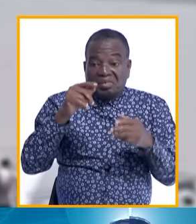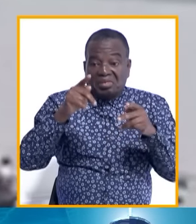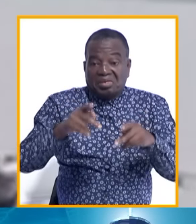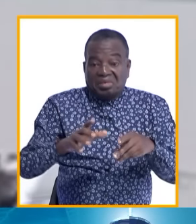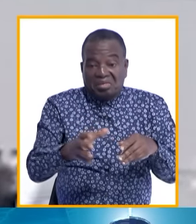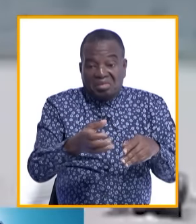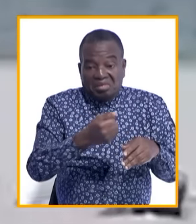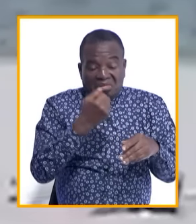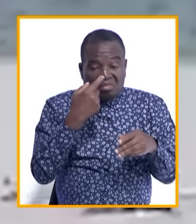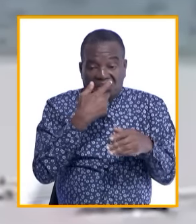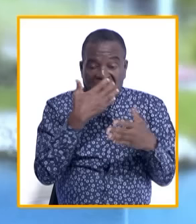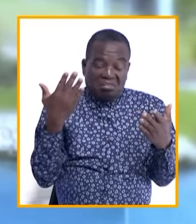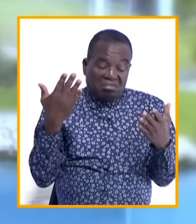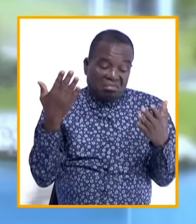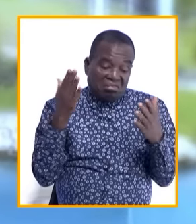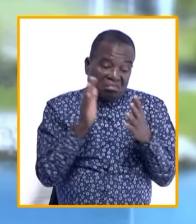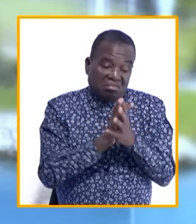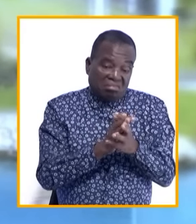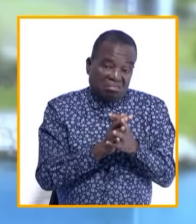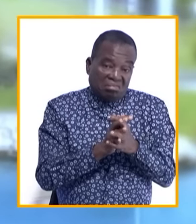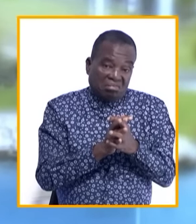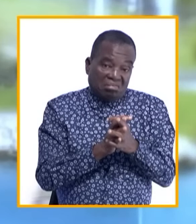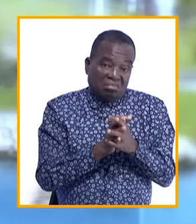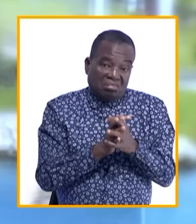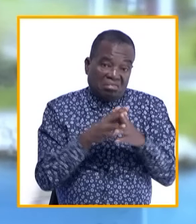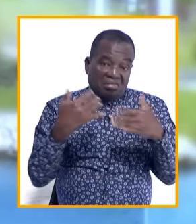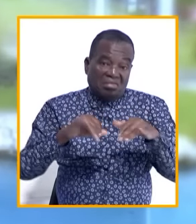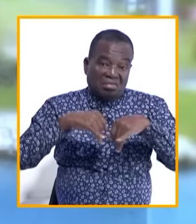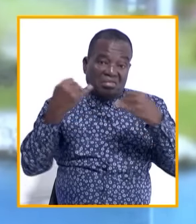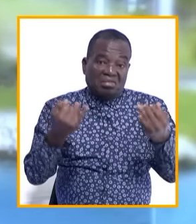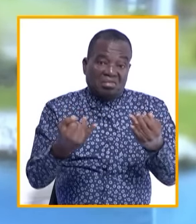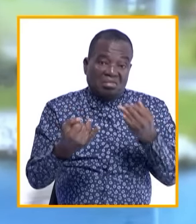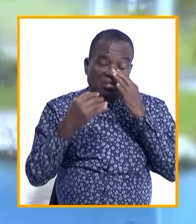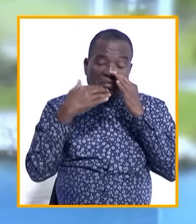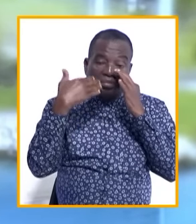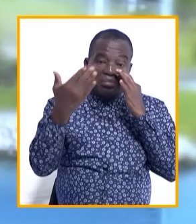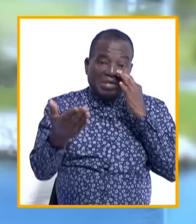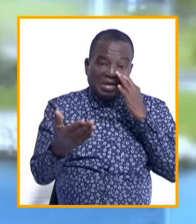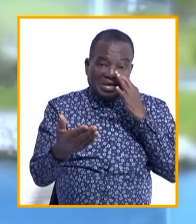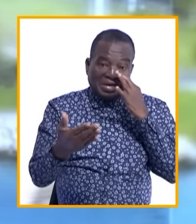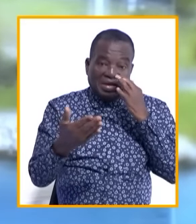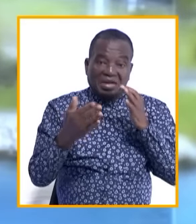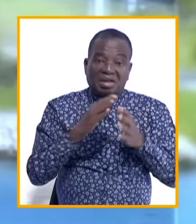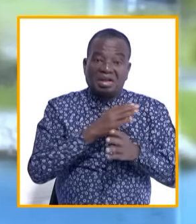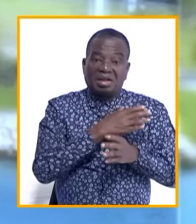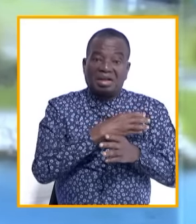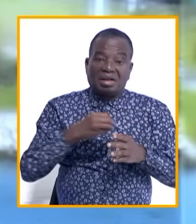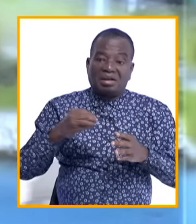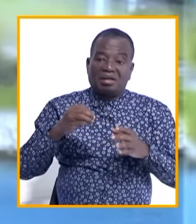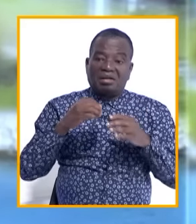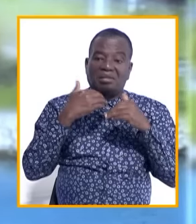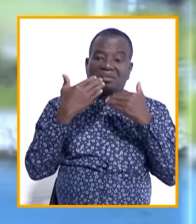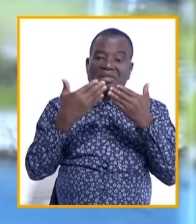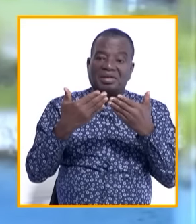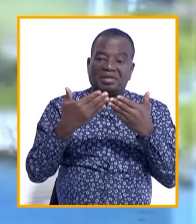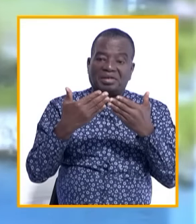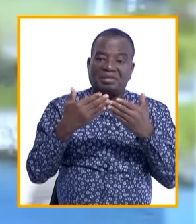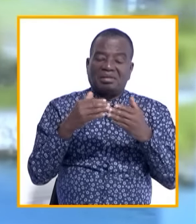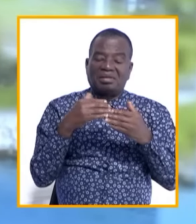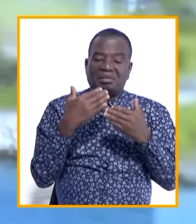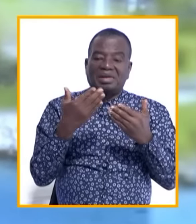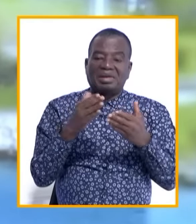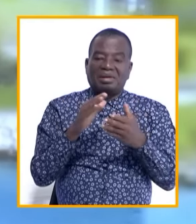d'une centaine de personnes sont toujours portées disparues. C'est la fin de ce journal. Merci de l'avoir